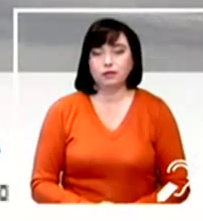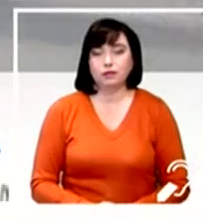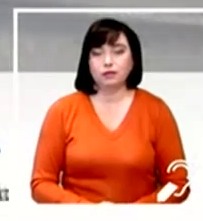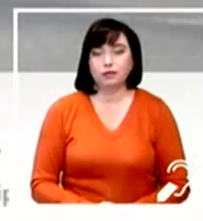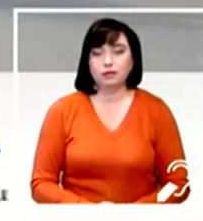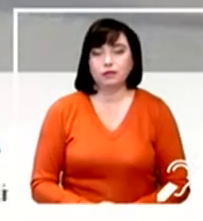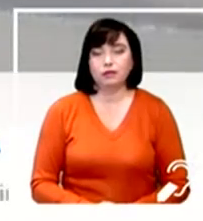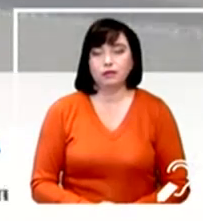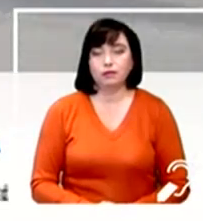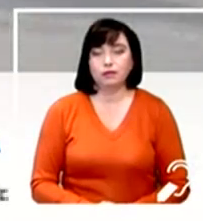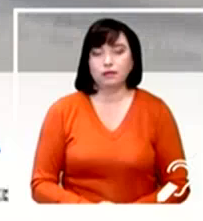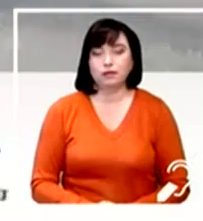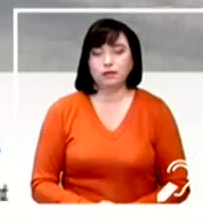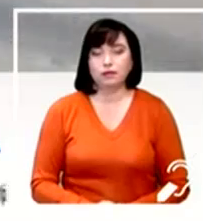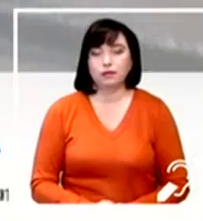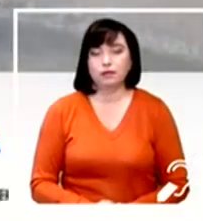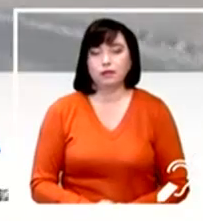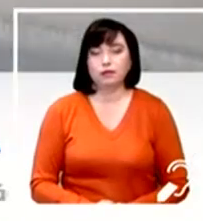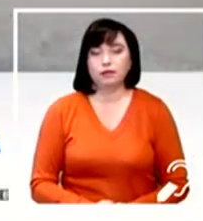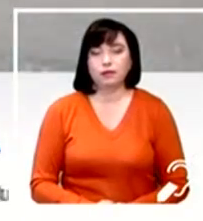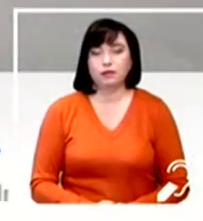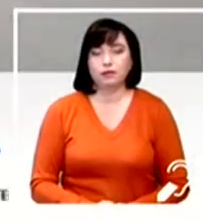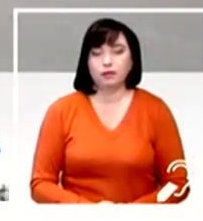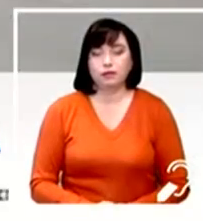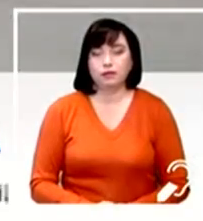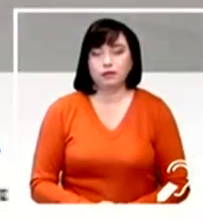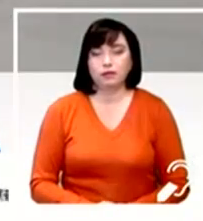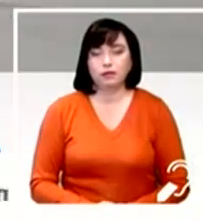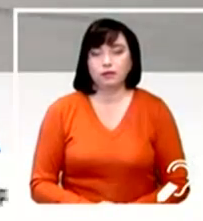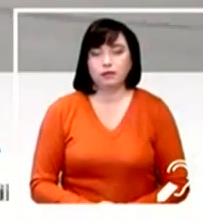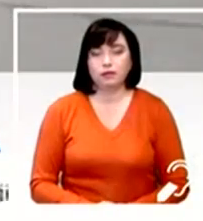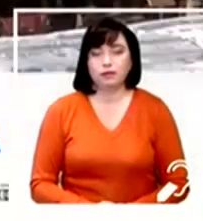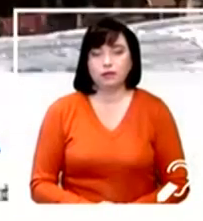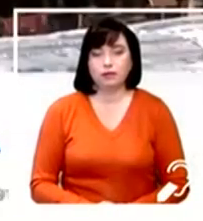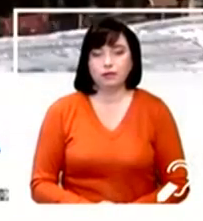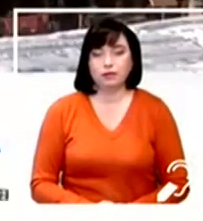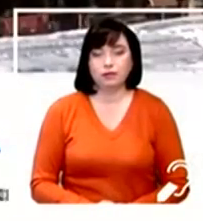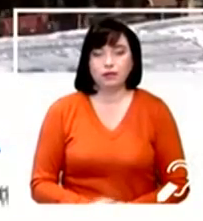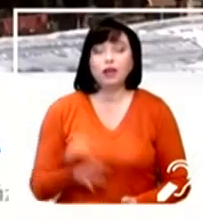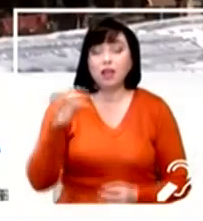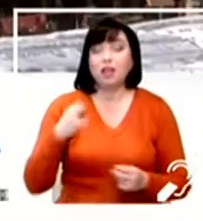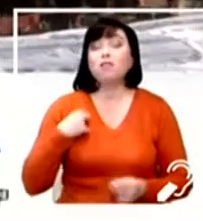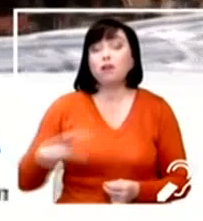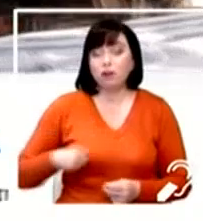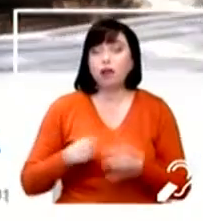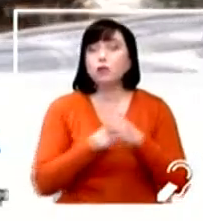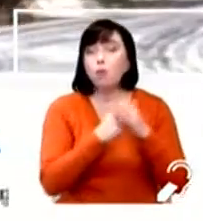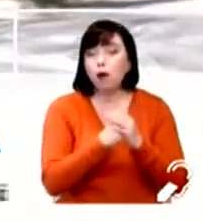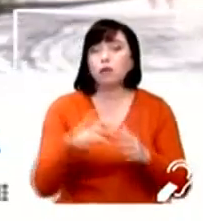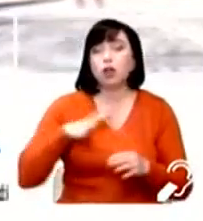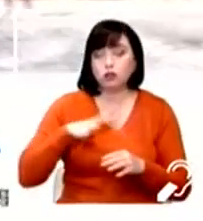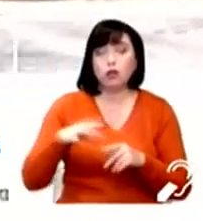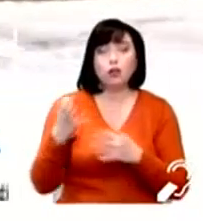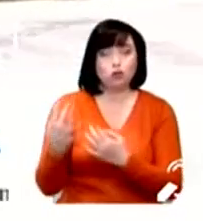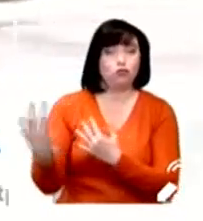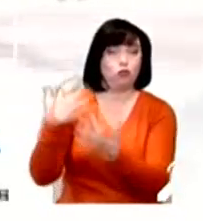die Oberschenkel und an der Seite, die könnten schon wehtun am Abend. Și în Franța, stațiunile și așteaptă primii